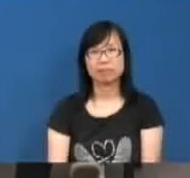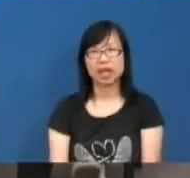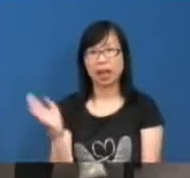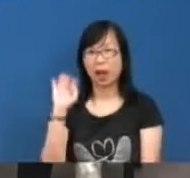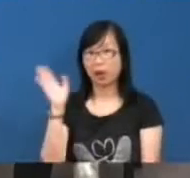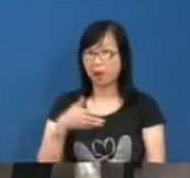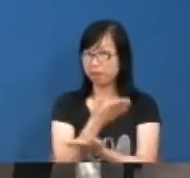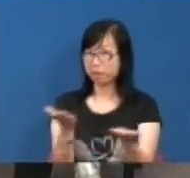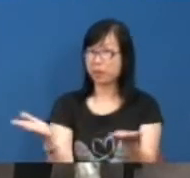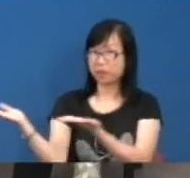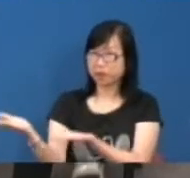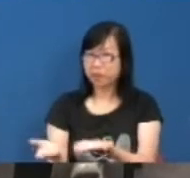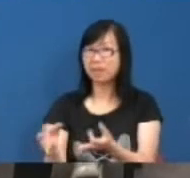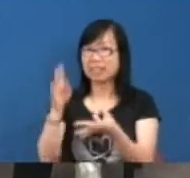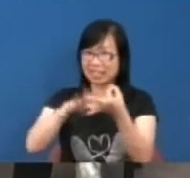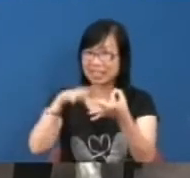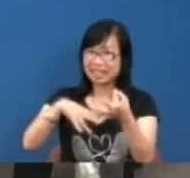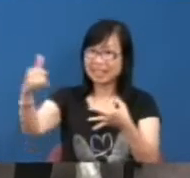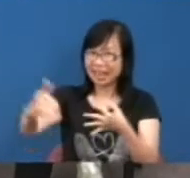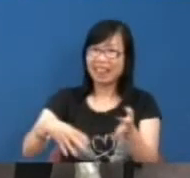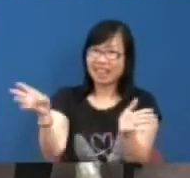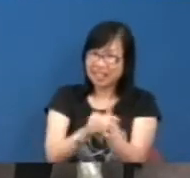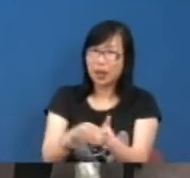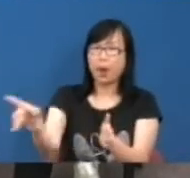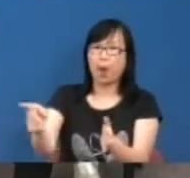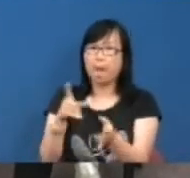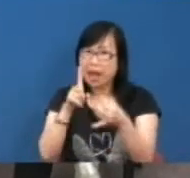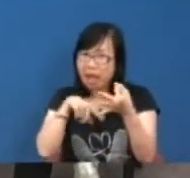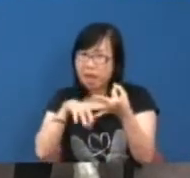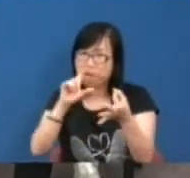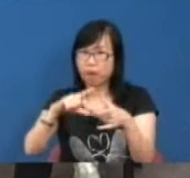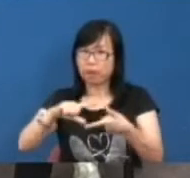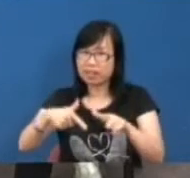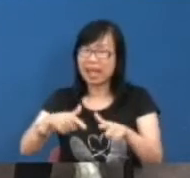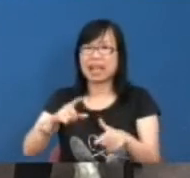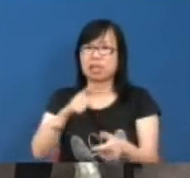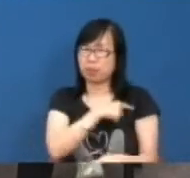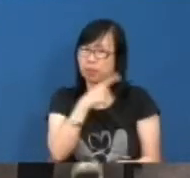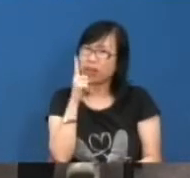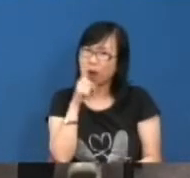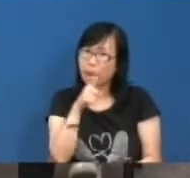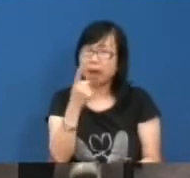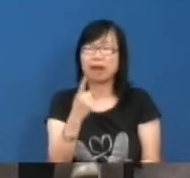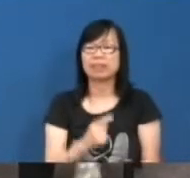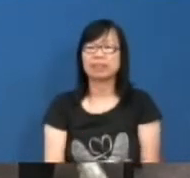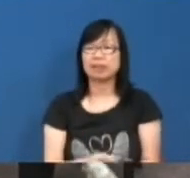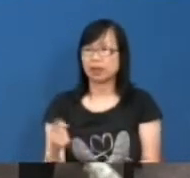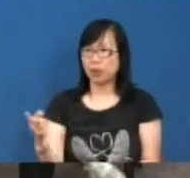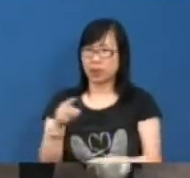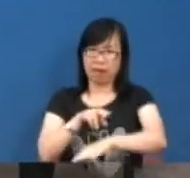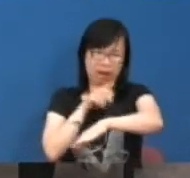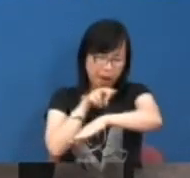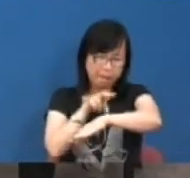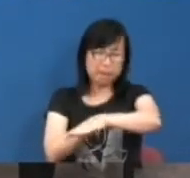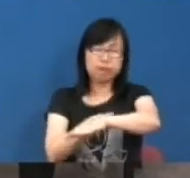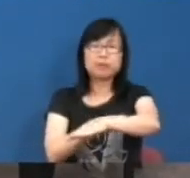Hello， 大家好，欢迎来到姗姗来迟，我是方国姗。有一個星期啦，咁啊，今日你睇我啲皮膚啦，